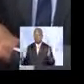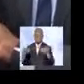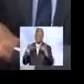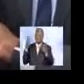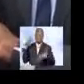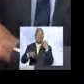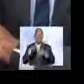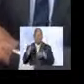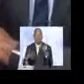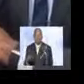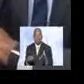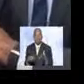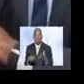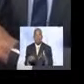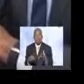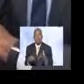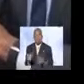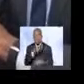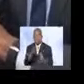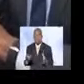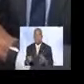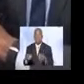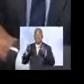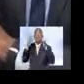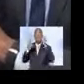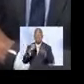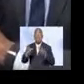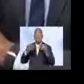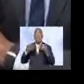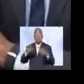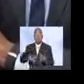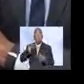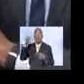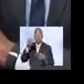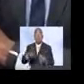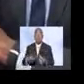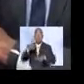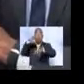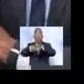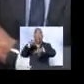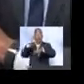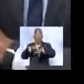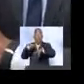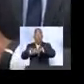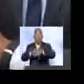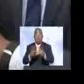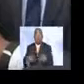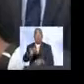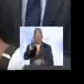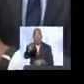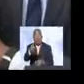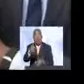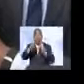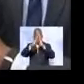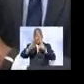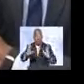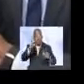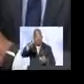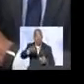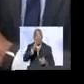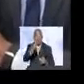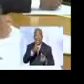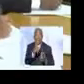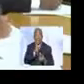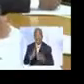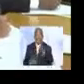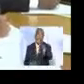que cette période de sensibilisation sera passée, évidemment, nous serons obligés de le faire en utilisant la